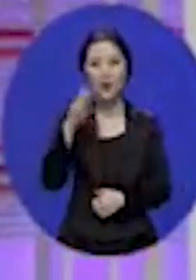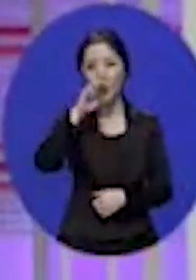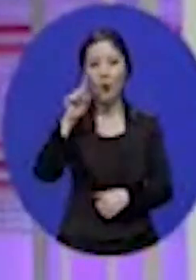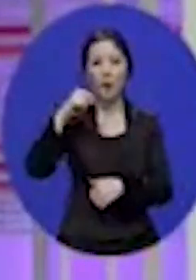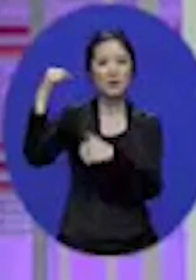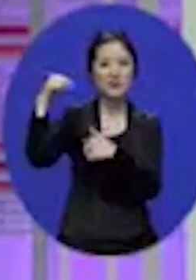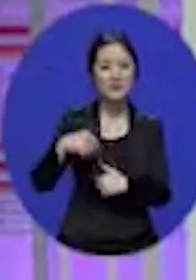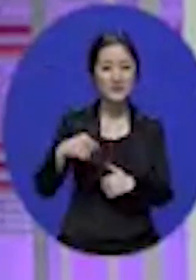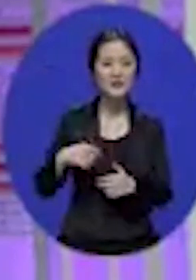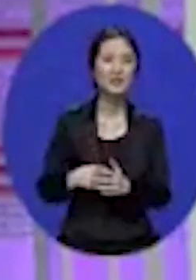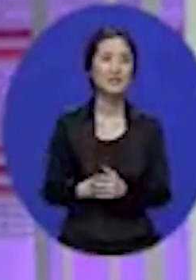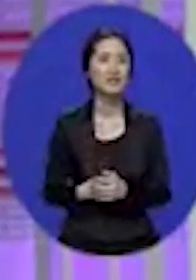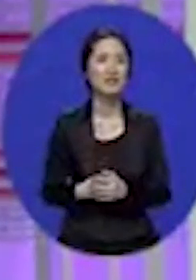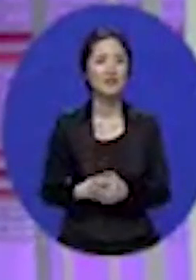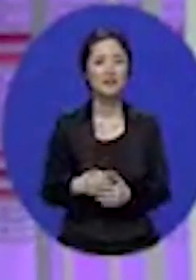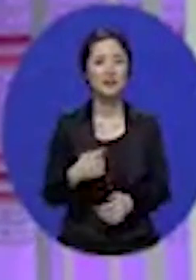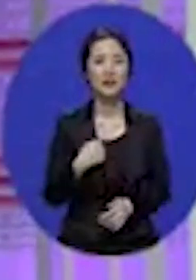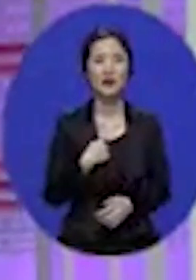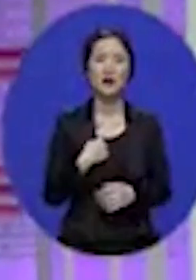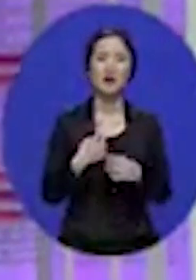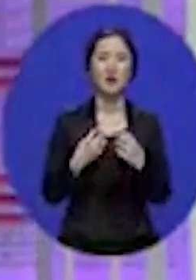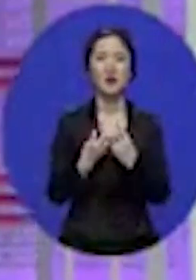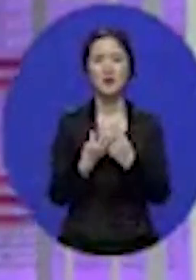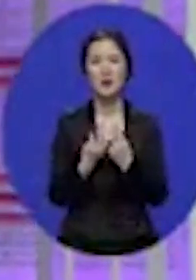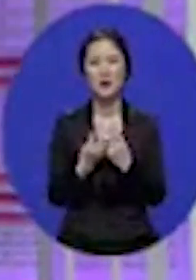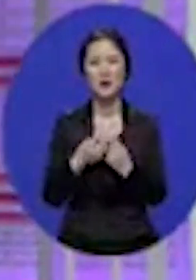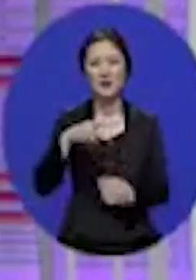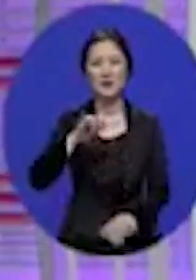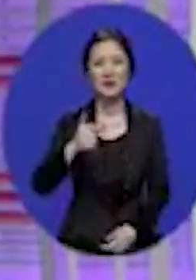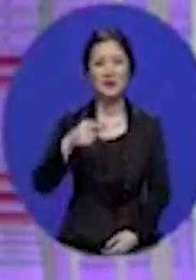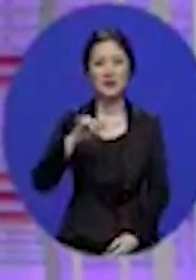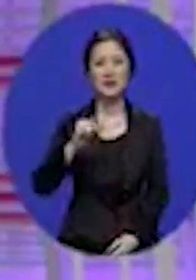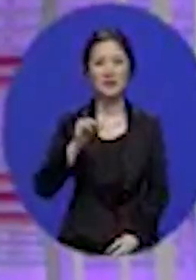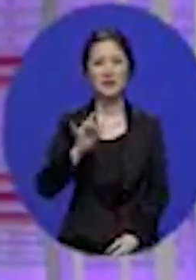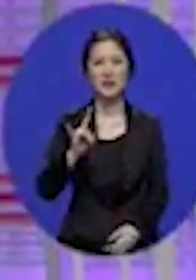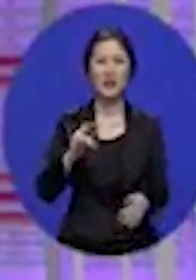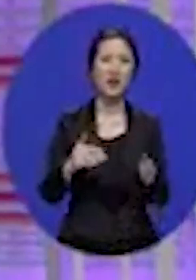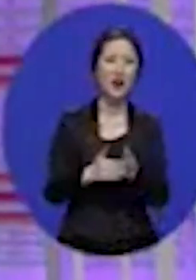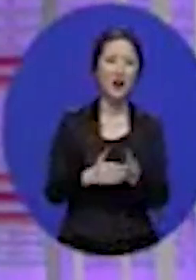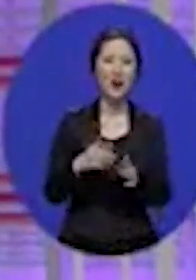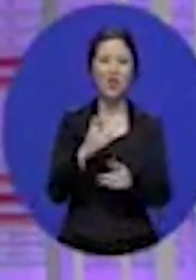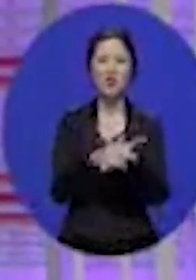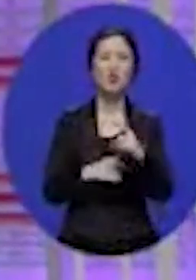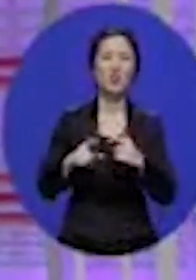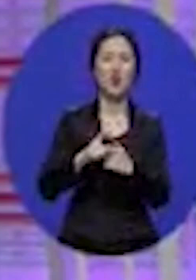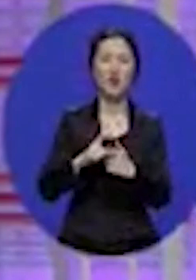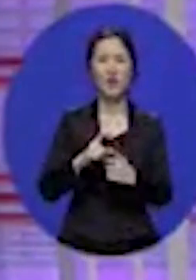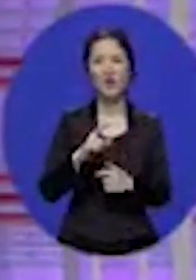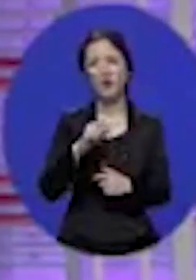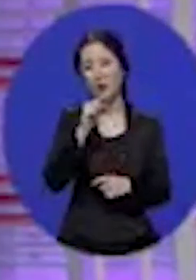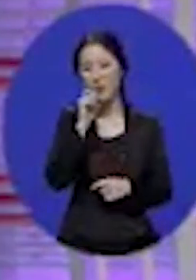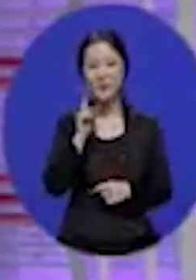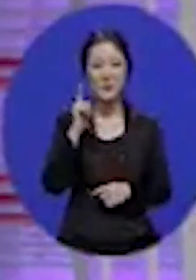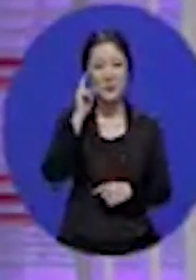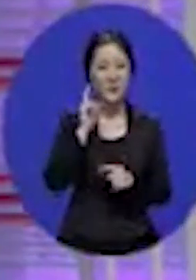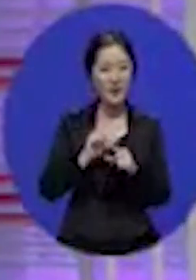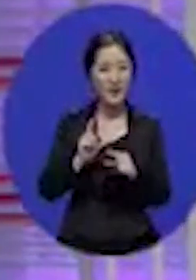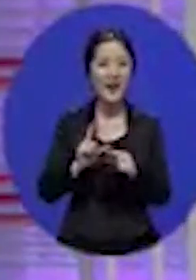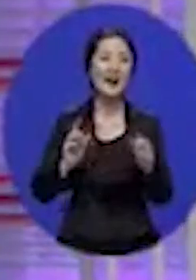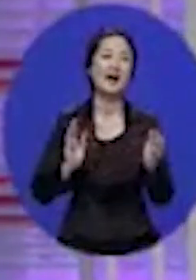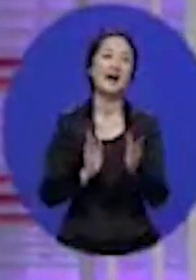거냐. 그래서 신신의로 내가 이제 완전히 히트를 했는데 더 센 걸 해야 되잖아. 또 뭐가 있을까 고민했더니 이